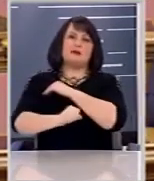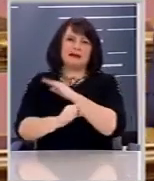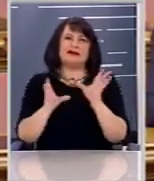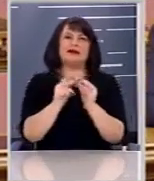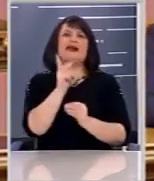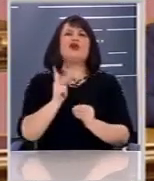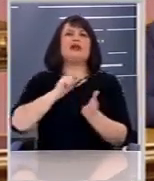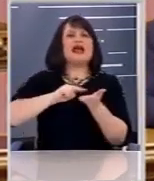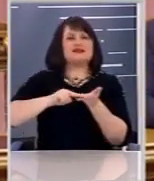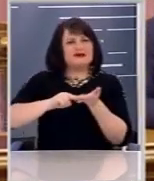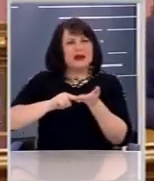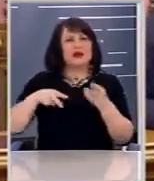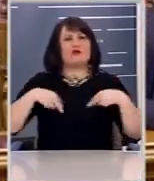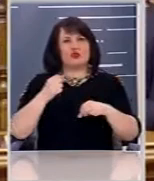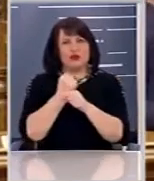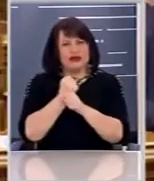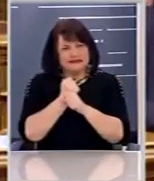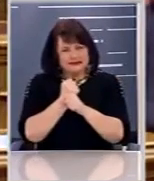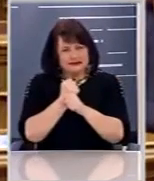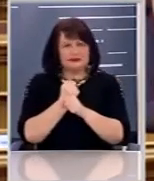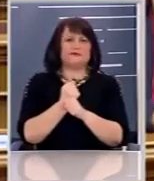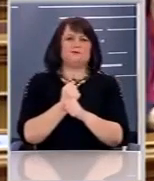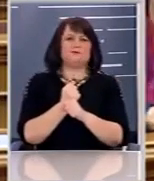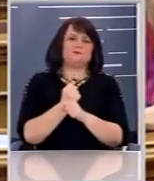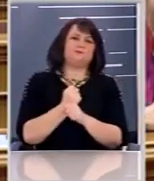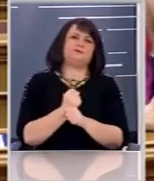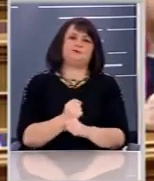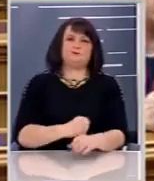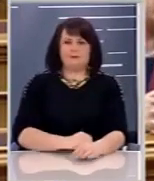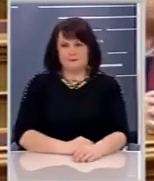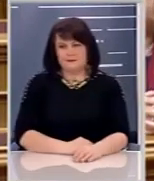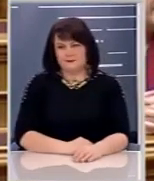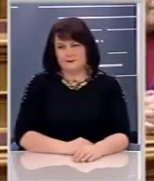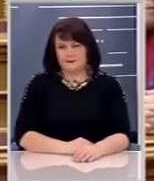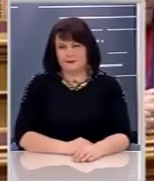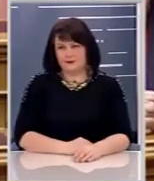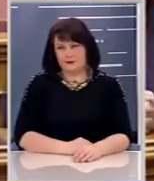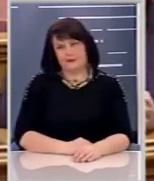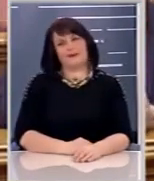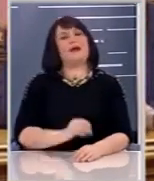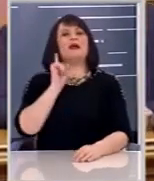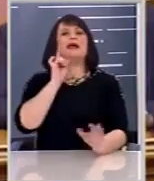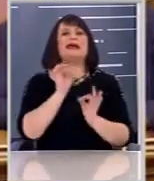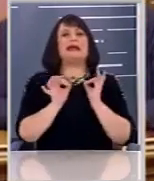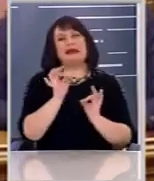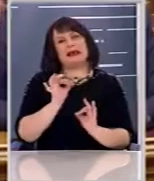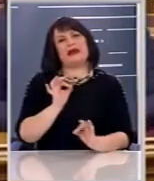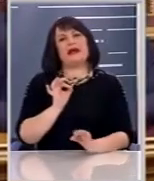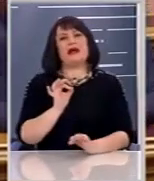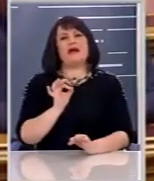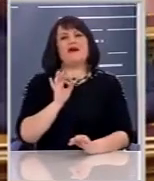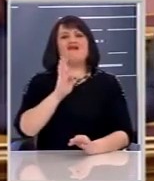Κοινωνικών Ασφαλίσεων, Υπουργείου Εργασίας, Κοινωνικής Ασφάλισης και Κοινωνικής Αλληλεγγύης, η κυρία Μαρία